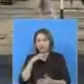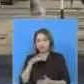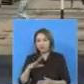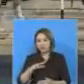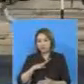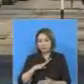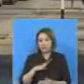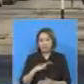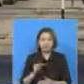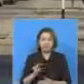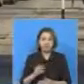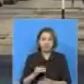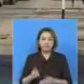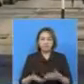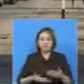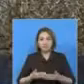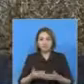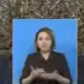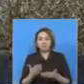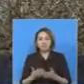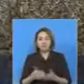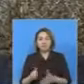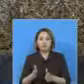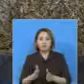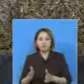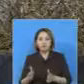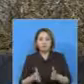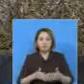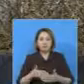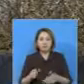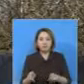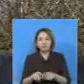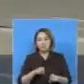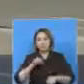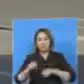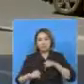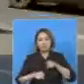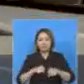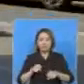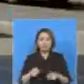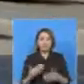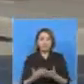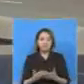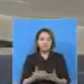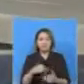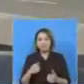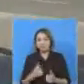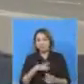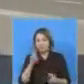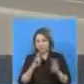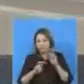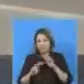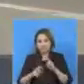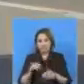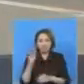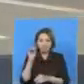внимание было уделено состоянию проезжей части, обочин, тротуаров, пешеходных и велосипедных дорожек. Подверглись проверке и